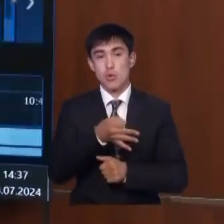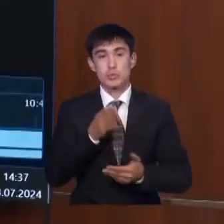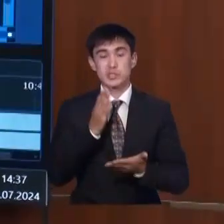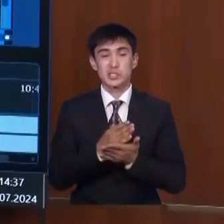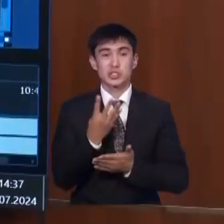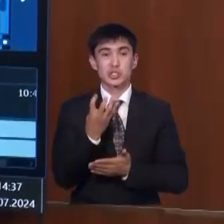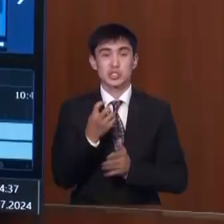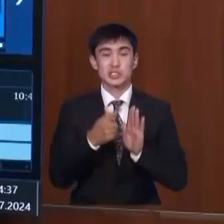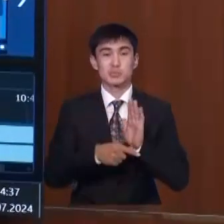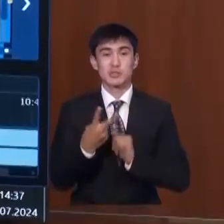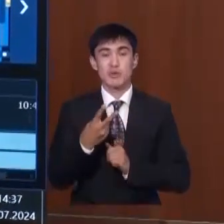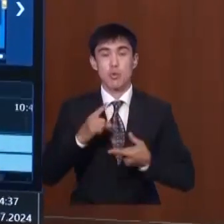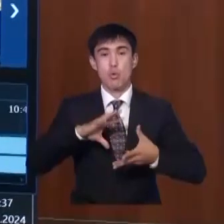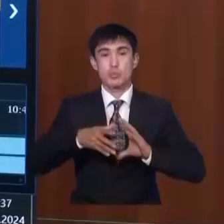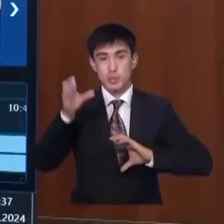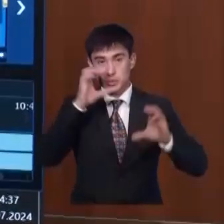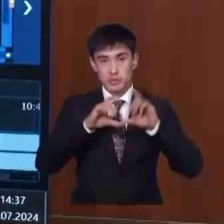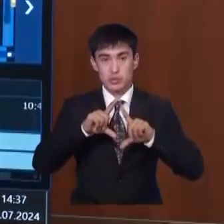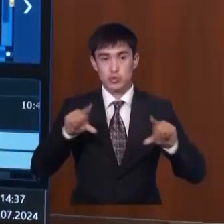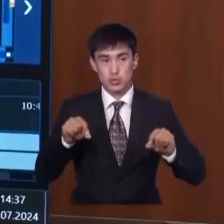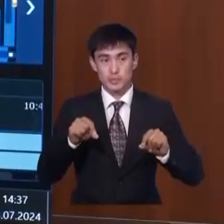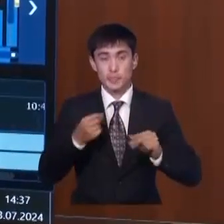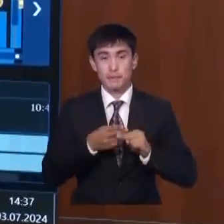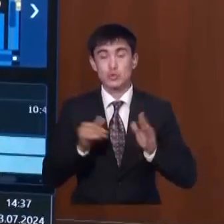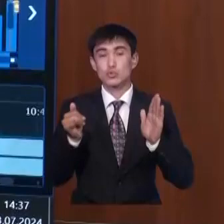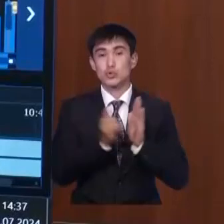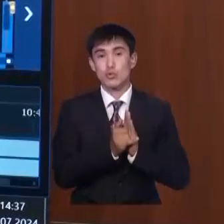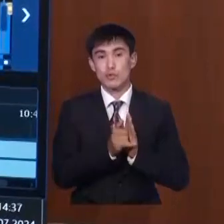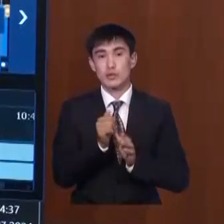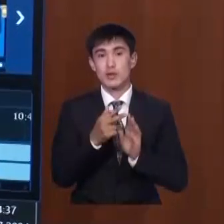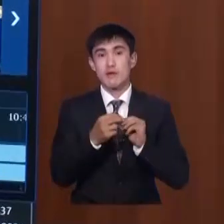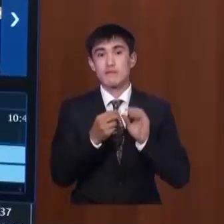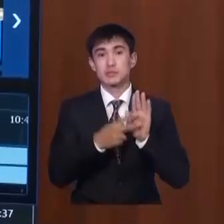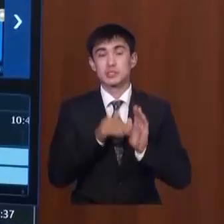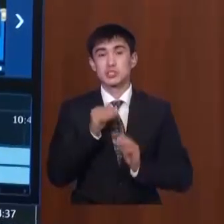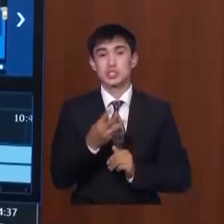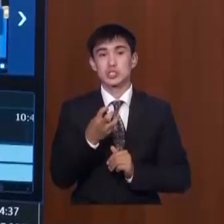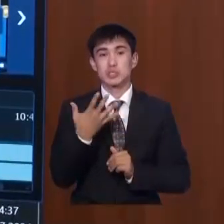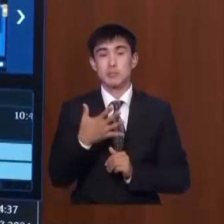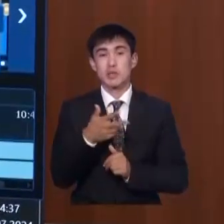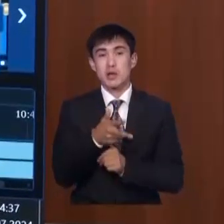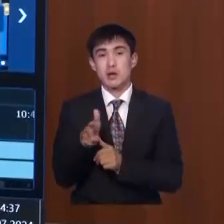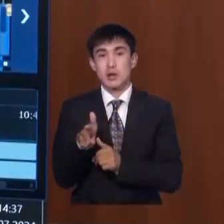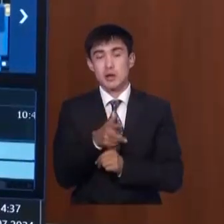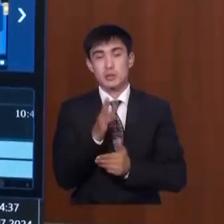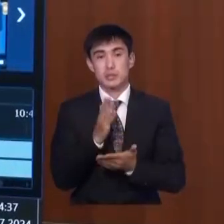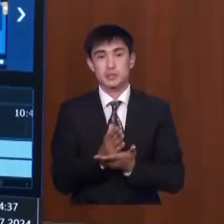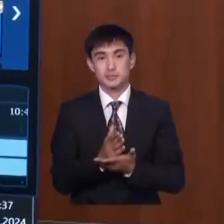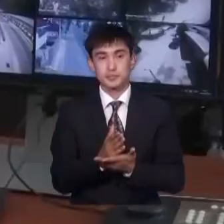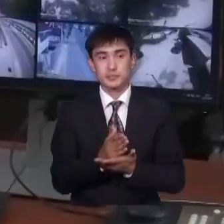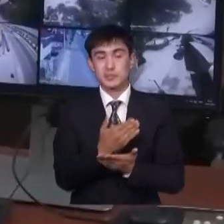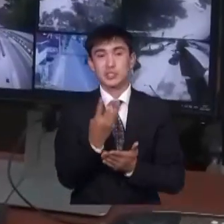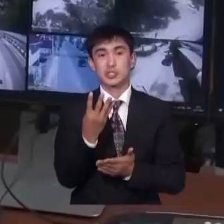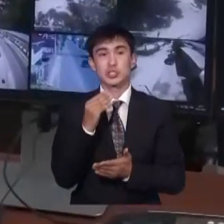имеется 472 общеобразовательных школ, в которых установлено 18305 камер видеонаблюдения. Из